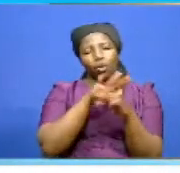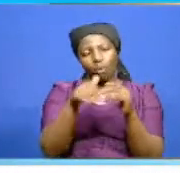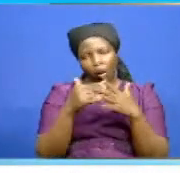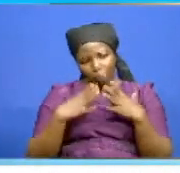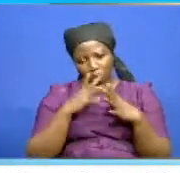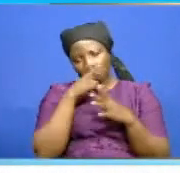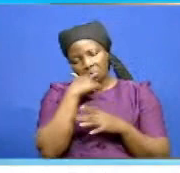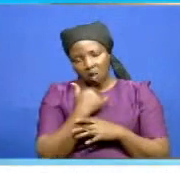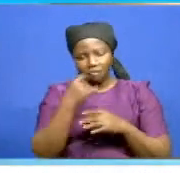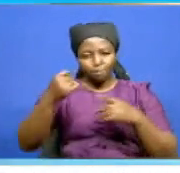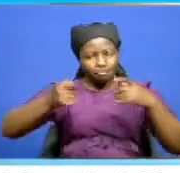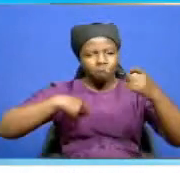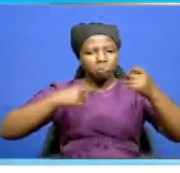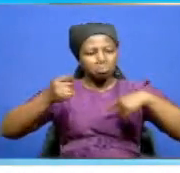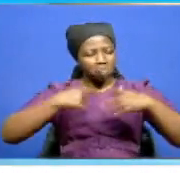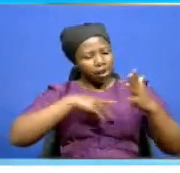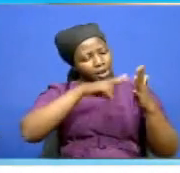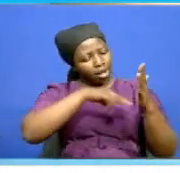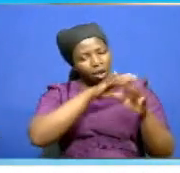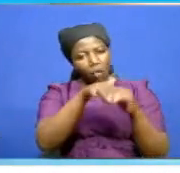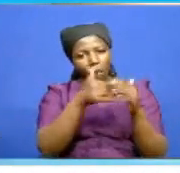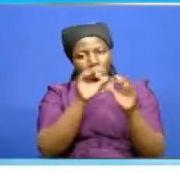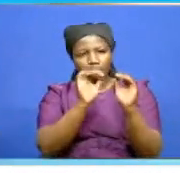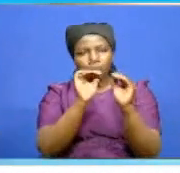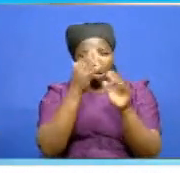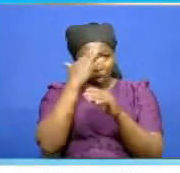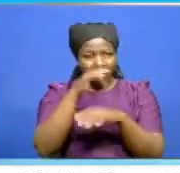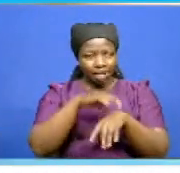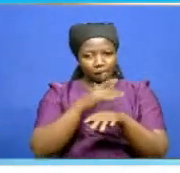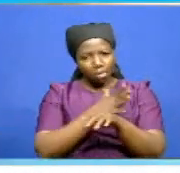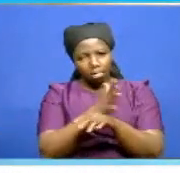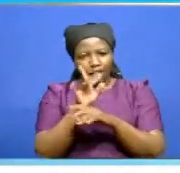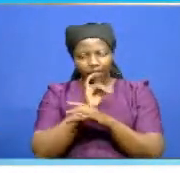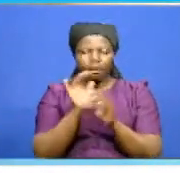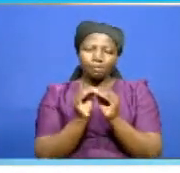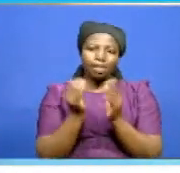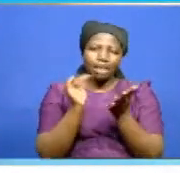ambao wametuma ujumbe msitoweza kupitia zote, manake muda ndio umetupa kisogo.